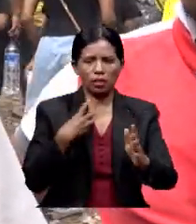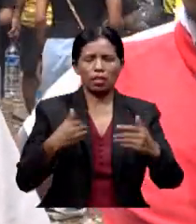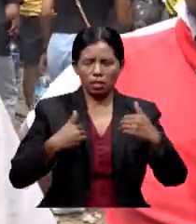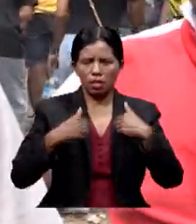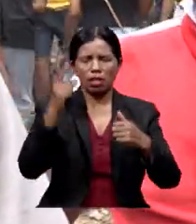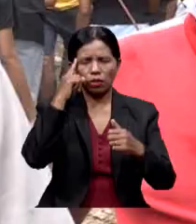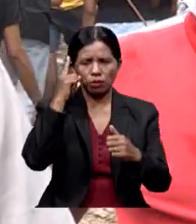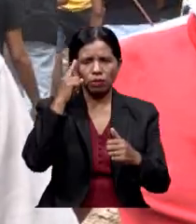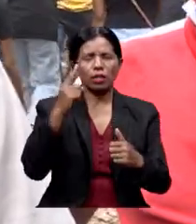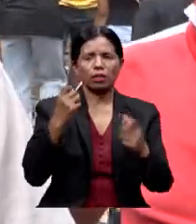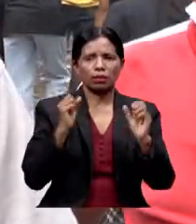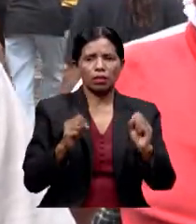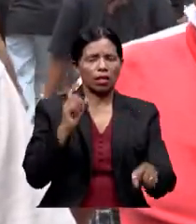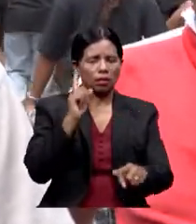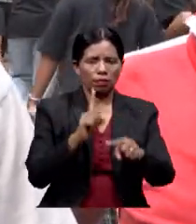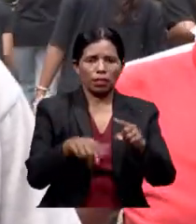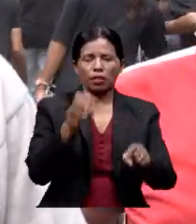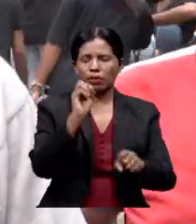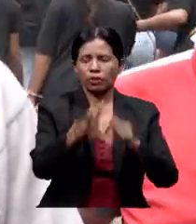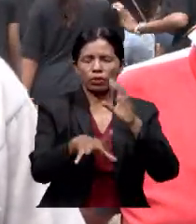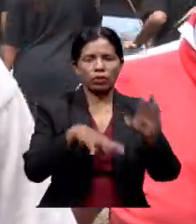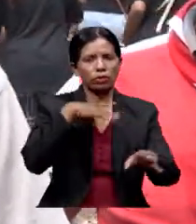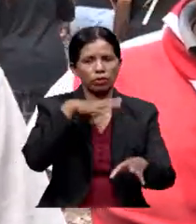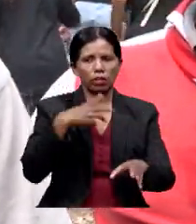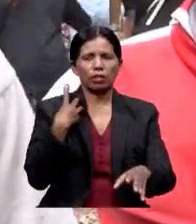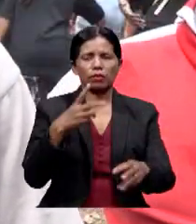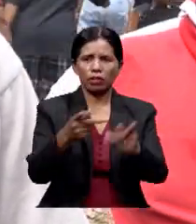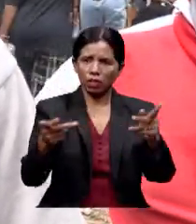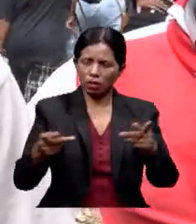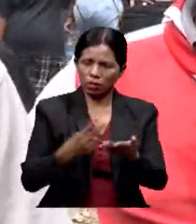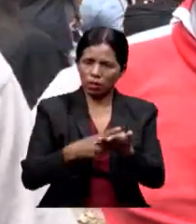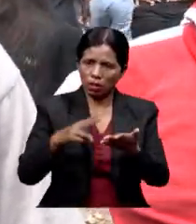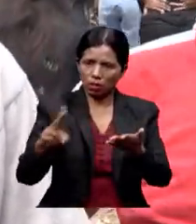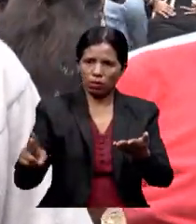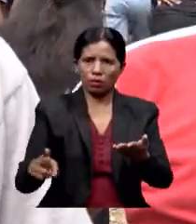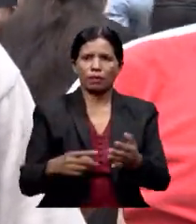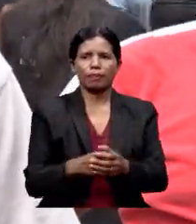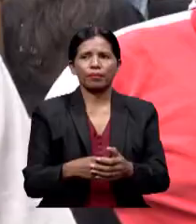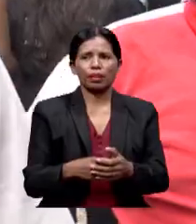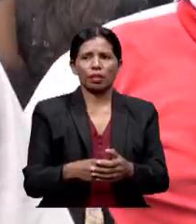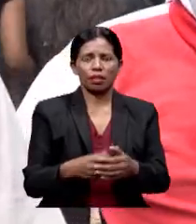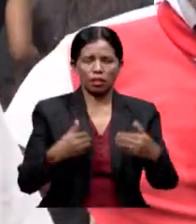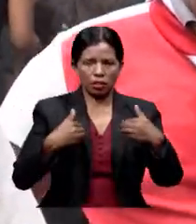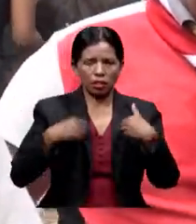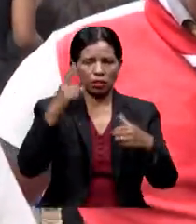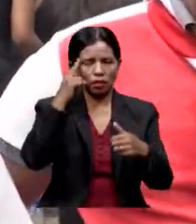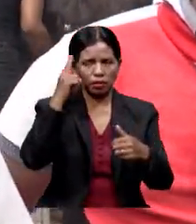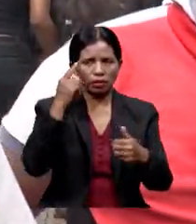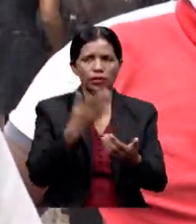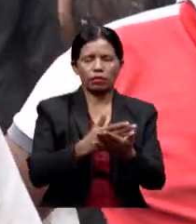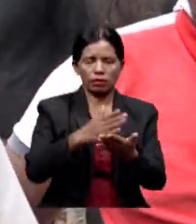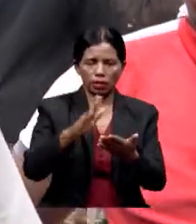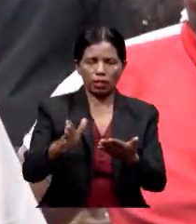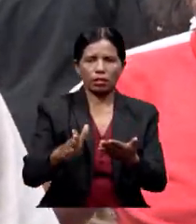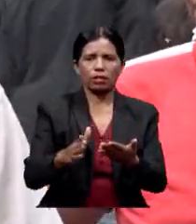rasik, se ita ne fatin sagrado de hansani mus ita susarona tu, in iha konsensi, sensibilidade ba